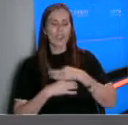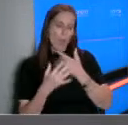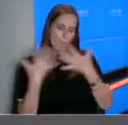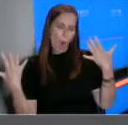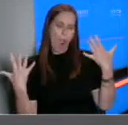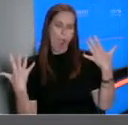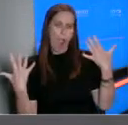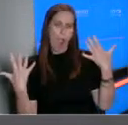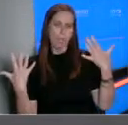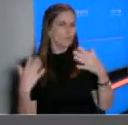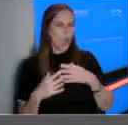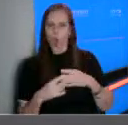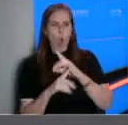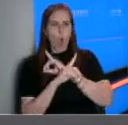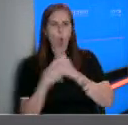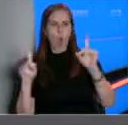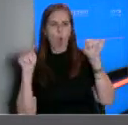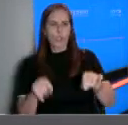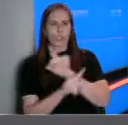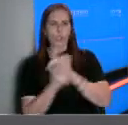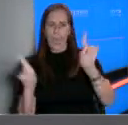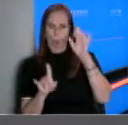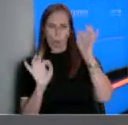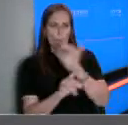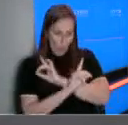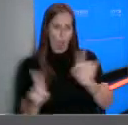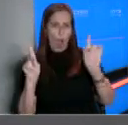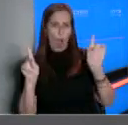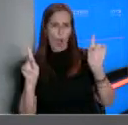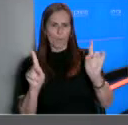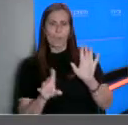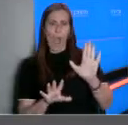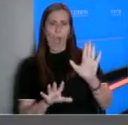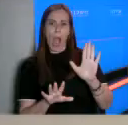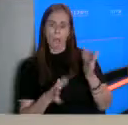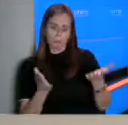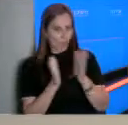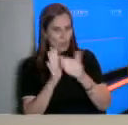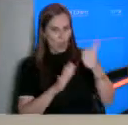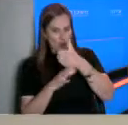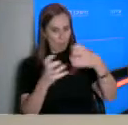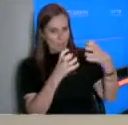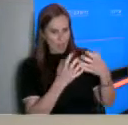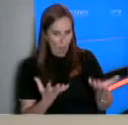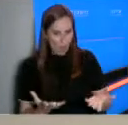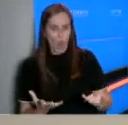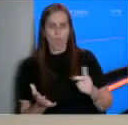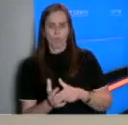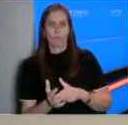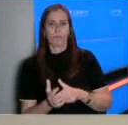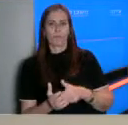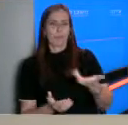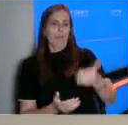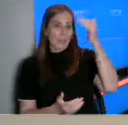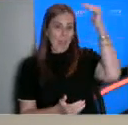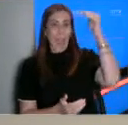ברורה וחד משמעית. לא, זה לא נורמלי. אז התכבדו ראשי המפלגות הנבחרות הגדולות ביותר,